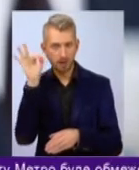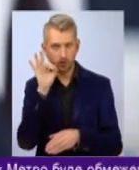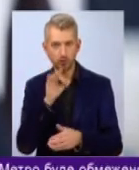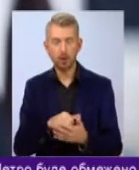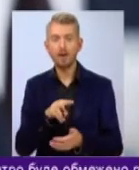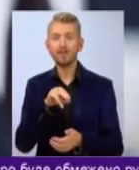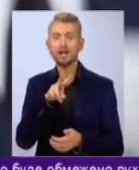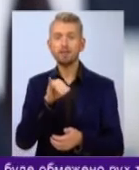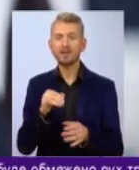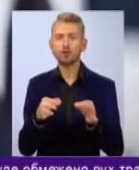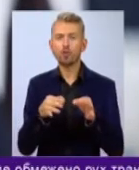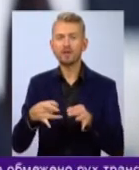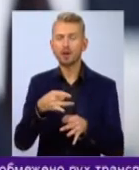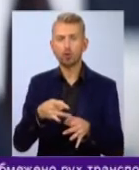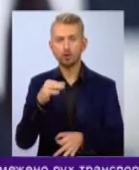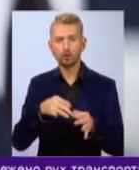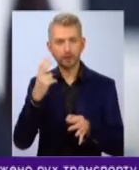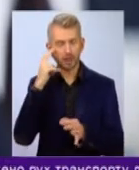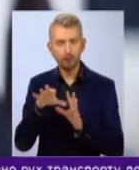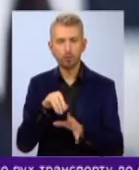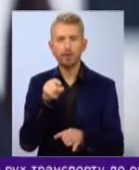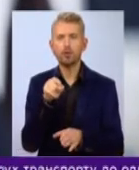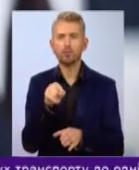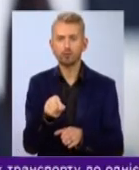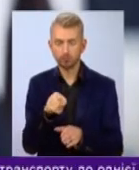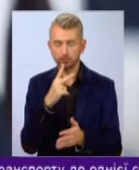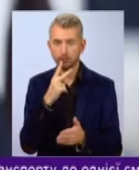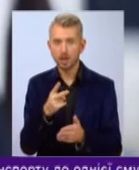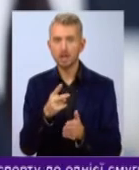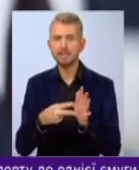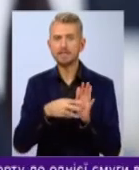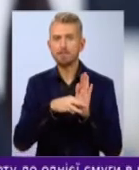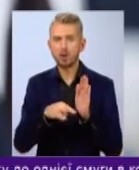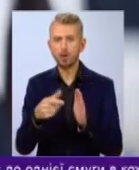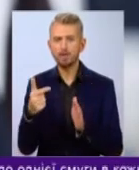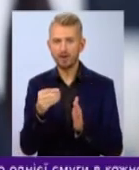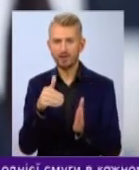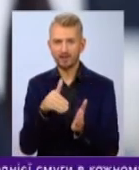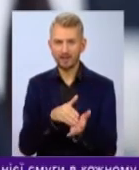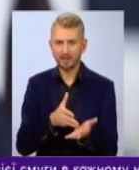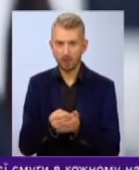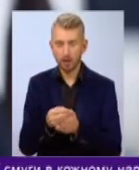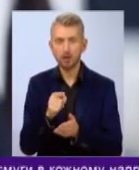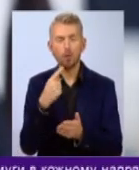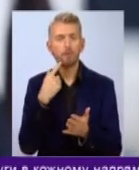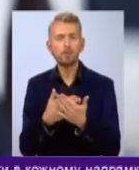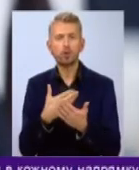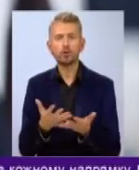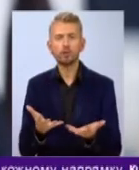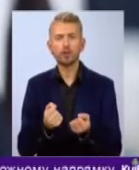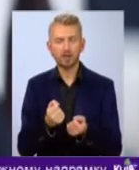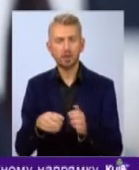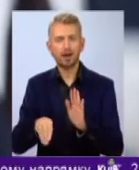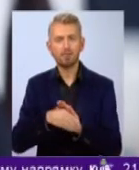Нагадаю, у липні Солом'янський районний суд Києва обрав Розенблату запобіжний захід у вигляді 7 мільйонів гривень застави. Його підозрюють в отриманні хабара –